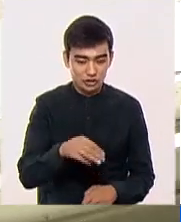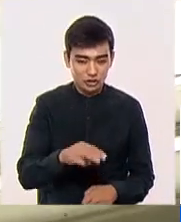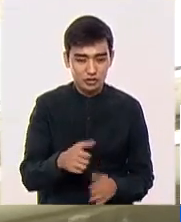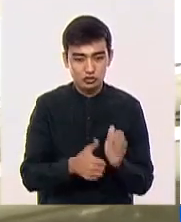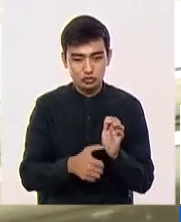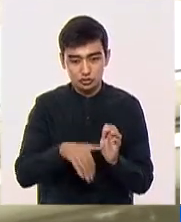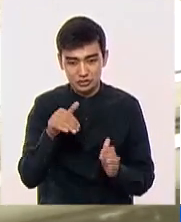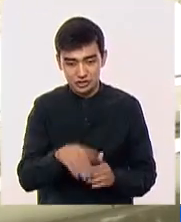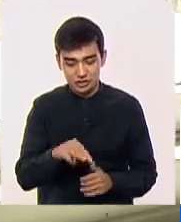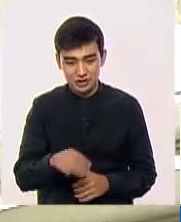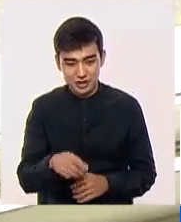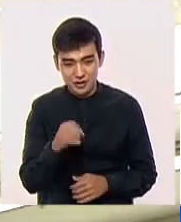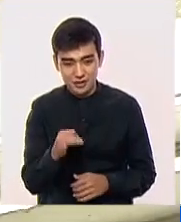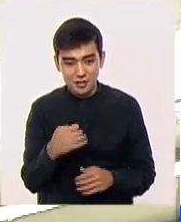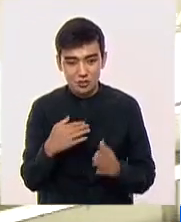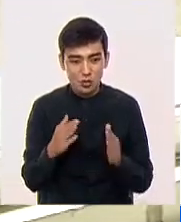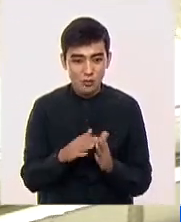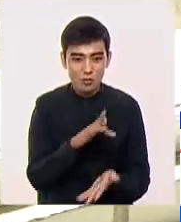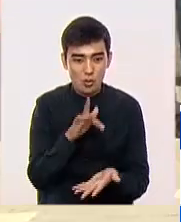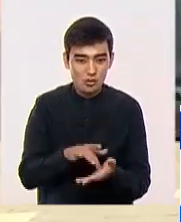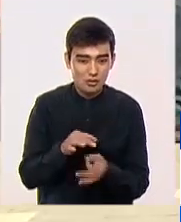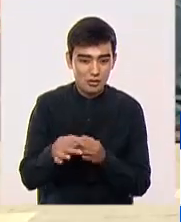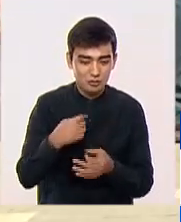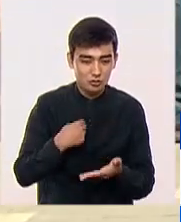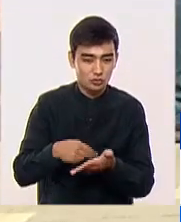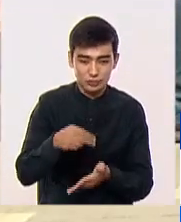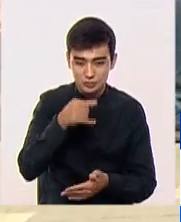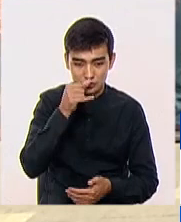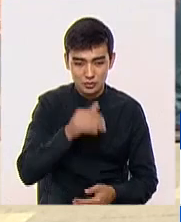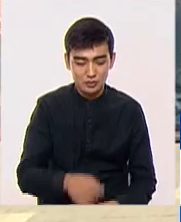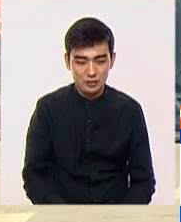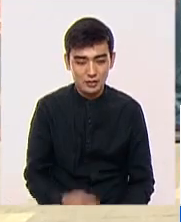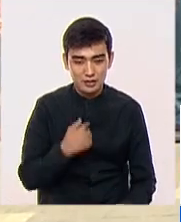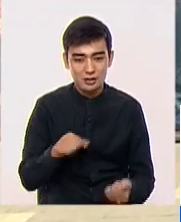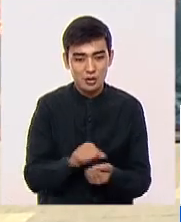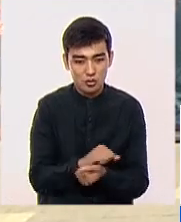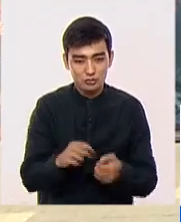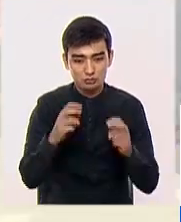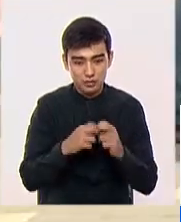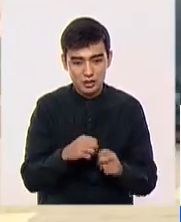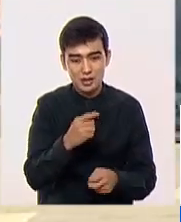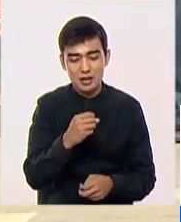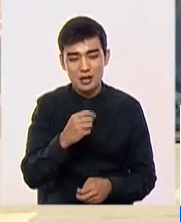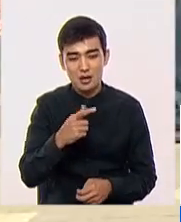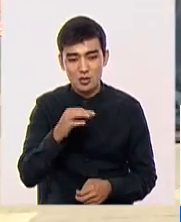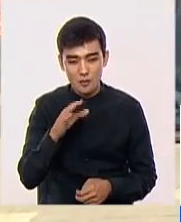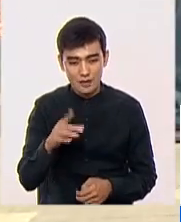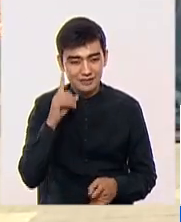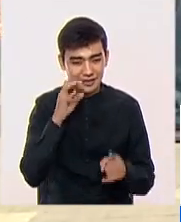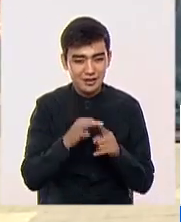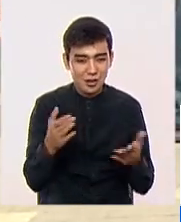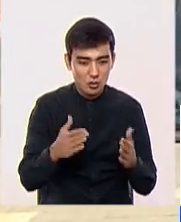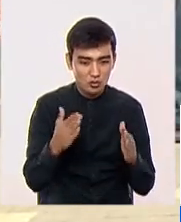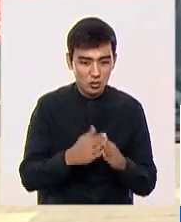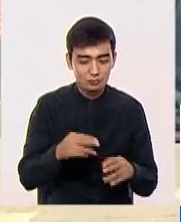біз қаланың ішінен үйлерді мүлдем ала алмаймыз. Біз құжатты тексердік, ЕГОВ-тан справкаларын көрдік. Үйдің целевой назначениесі,